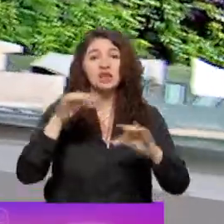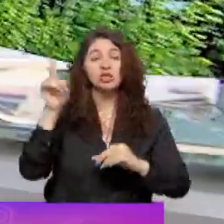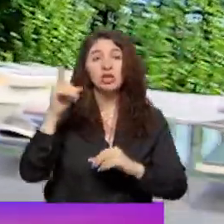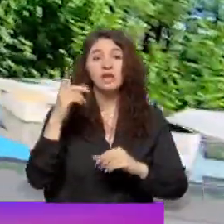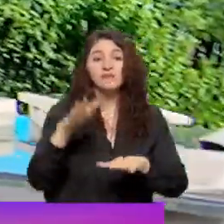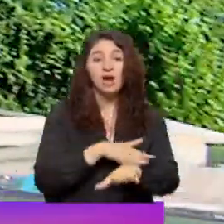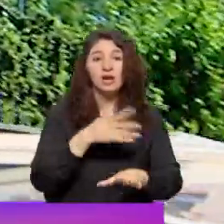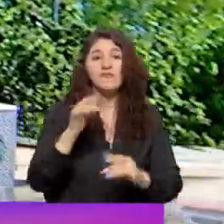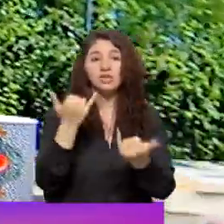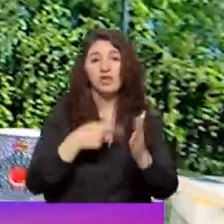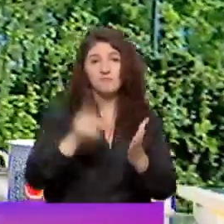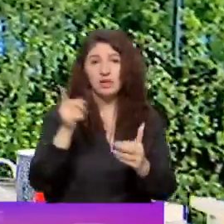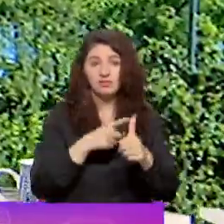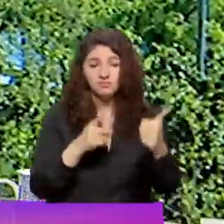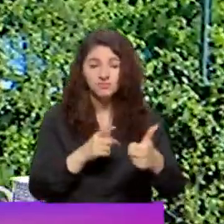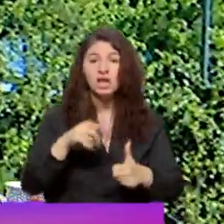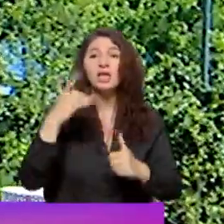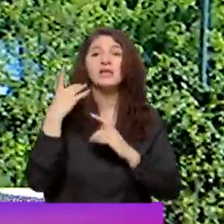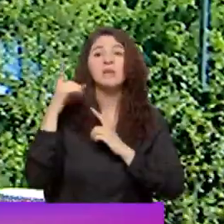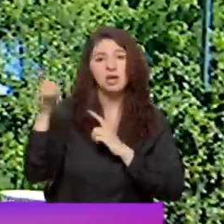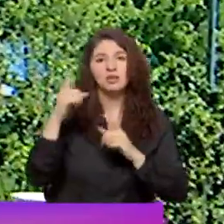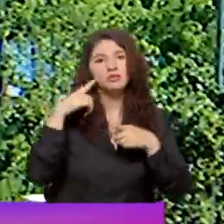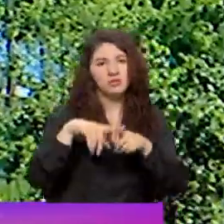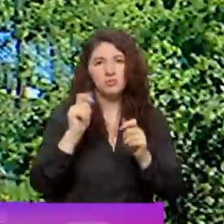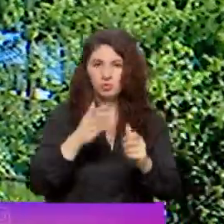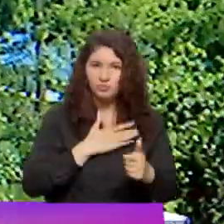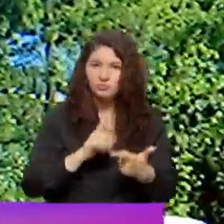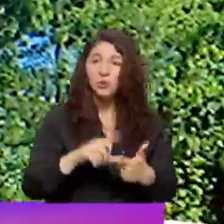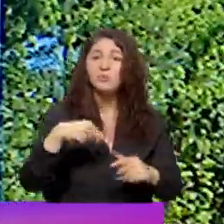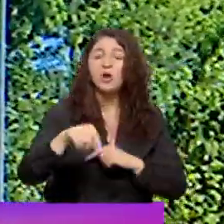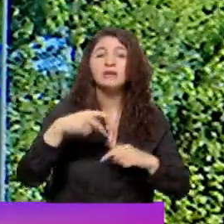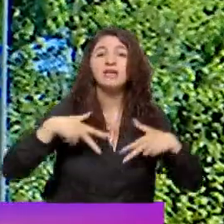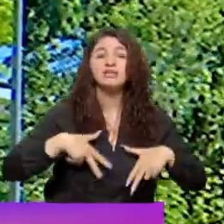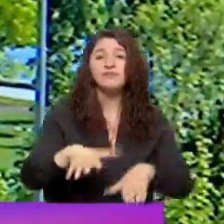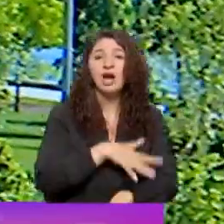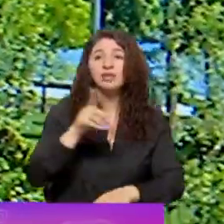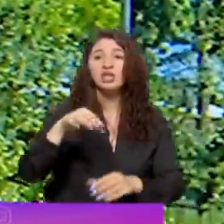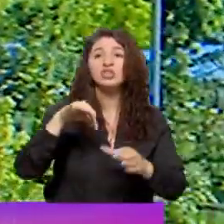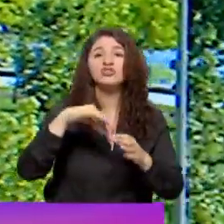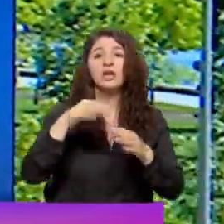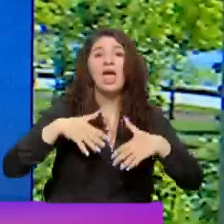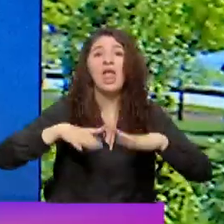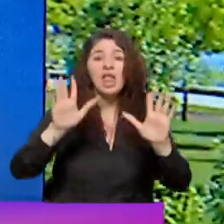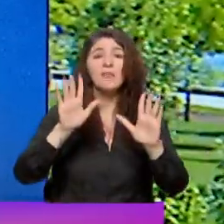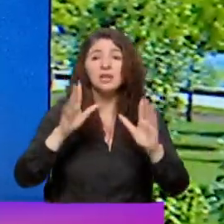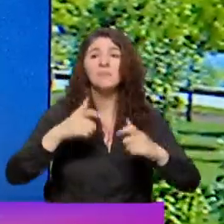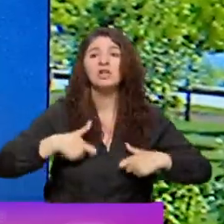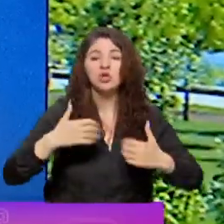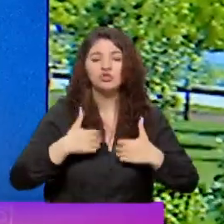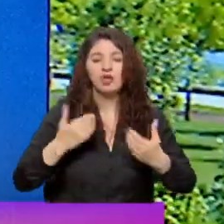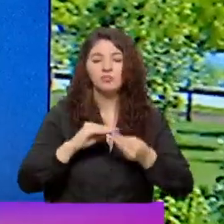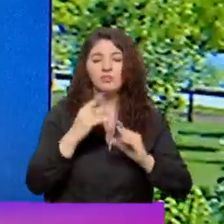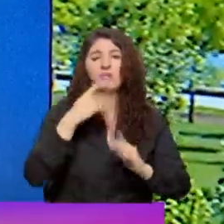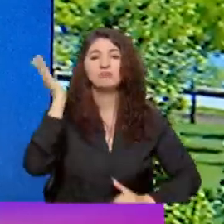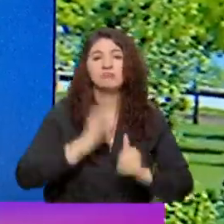Eskişehir'deki Valiliği testi var iptal etmesi Diyarbakır'da takip ediyorum Bu arada Rize valiliğinde çay eylemini Milli Güvenlik